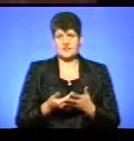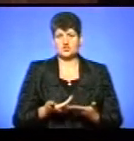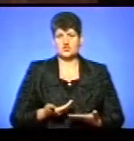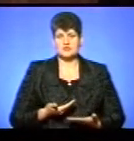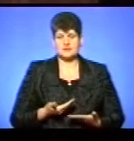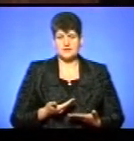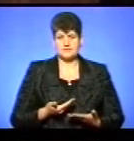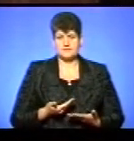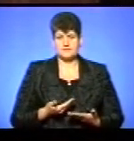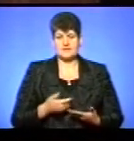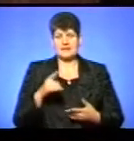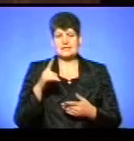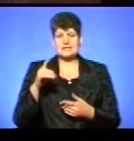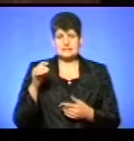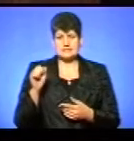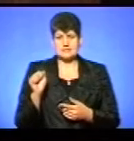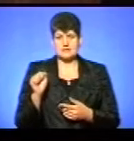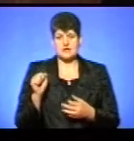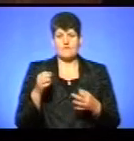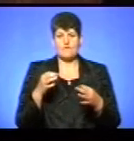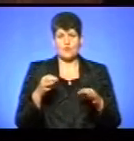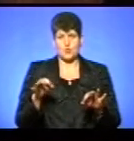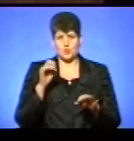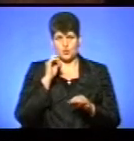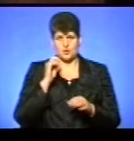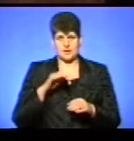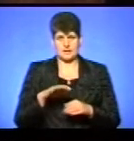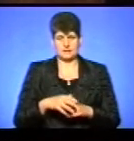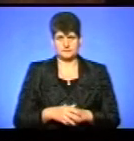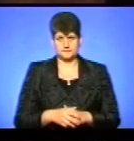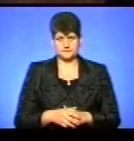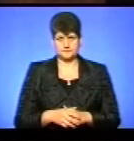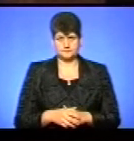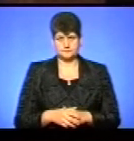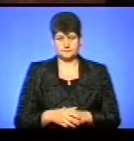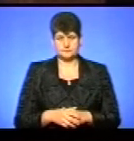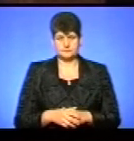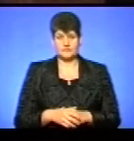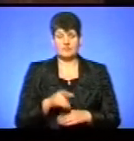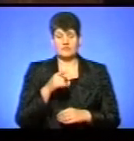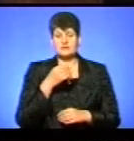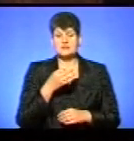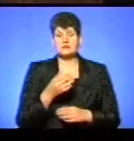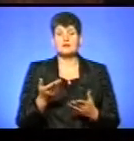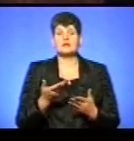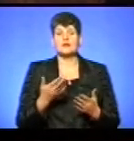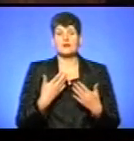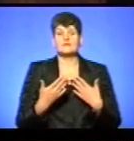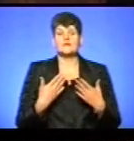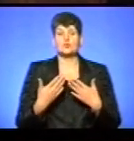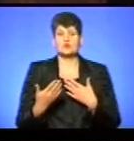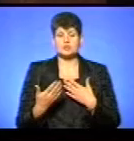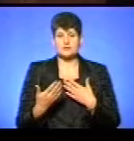життя за волю України. Ви скажете, яке